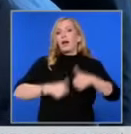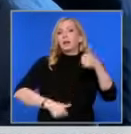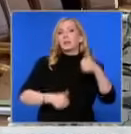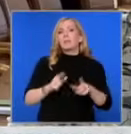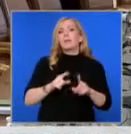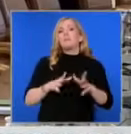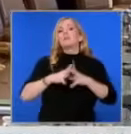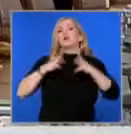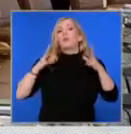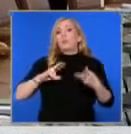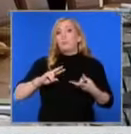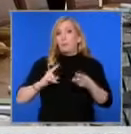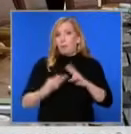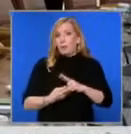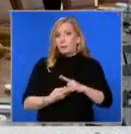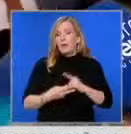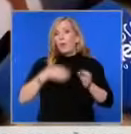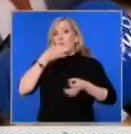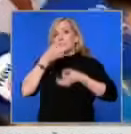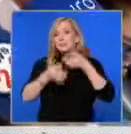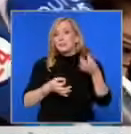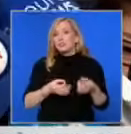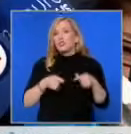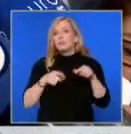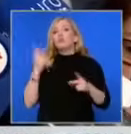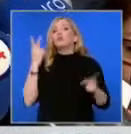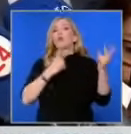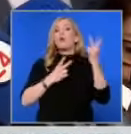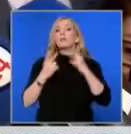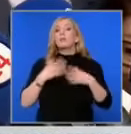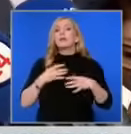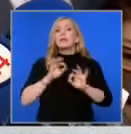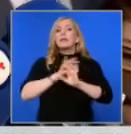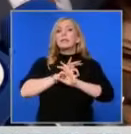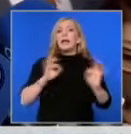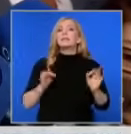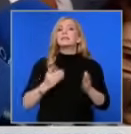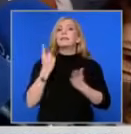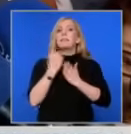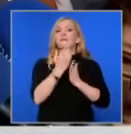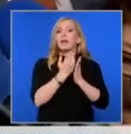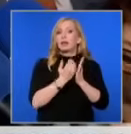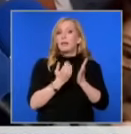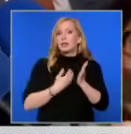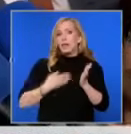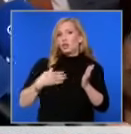обяви лидерът Бойко Борисов и обясни защо. По споразумение имаме много ясни правила с